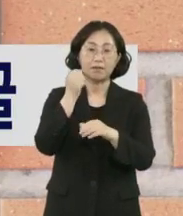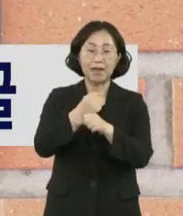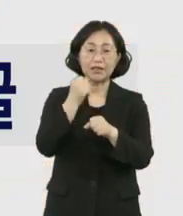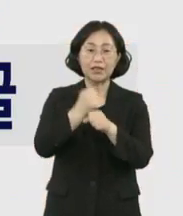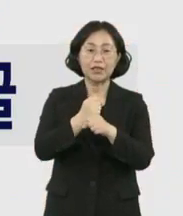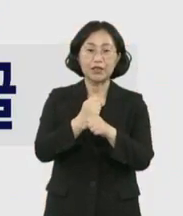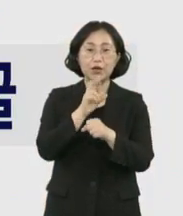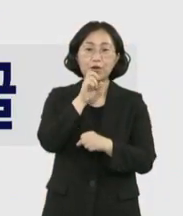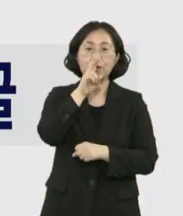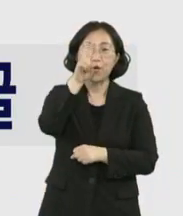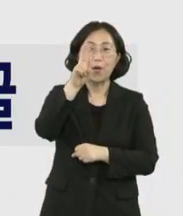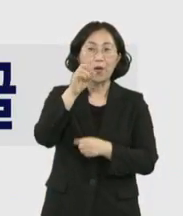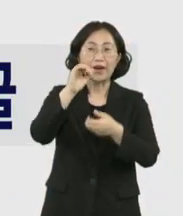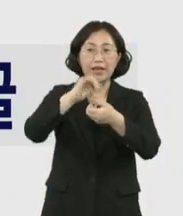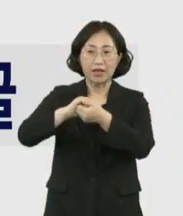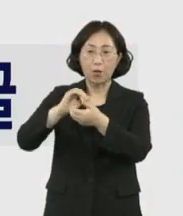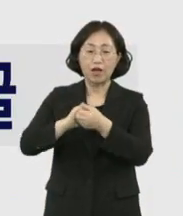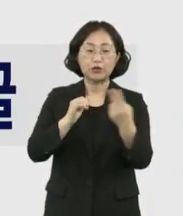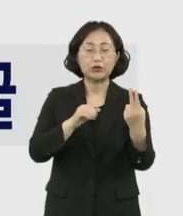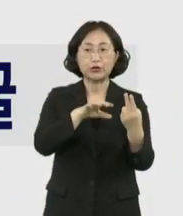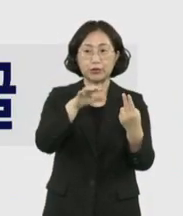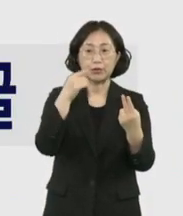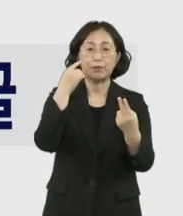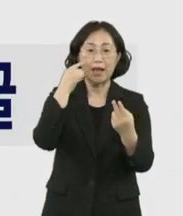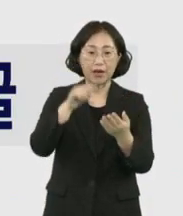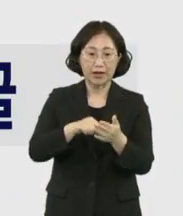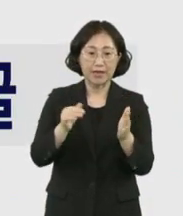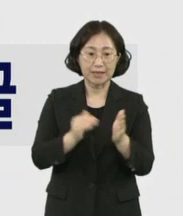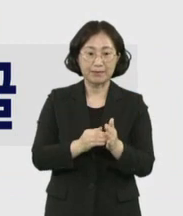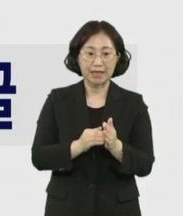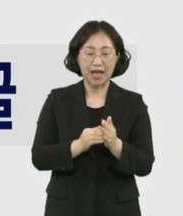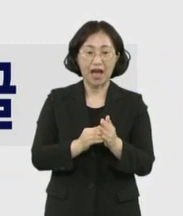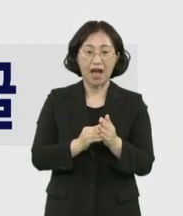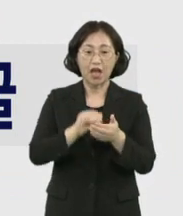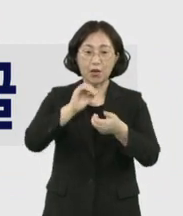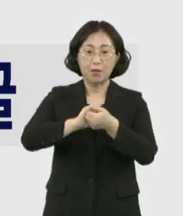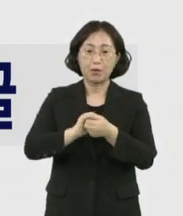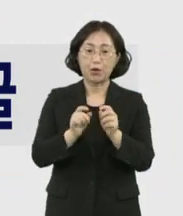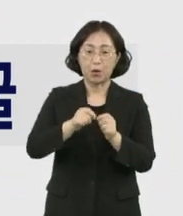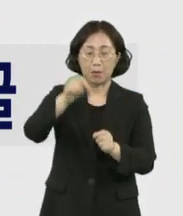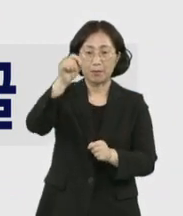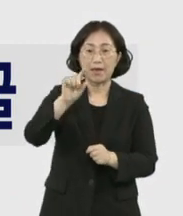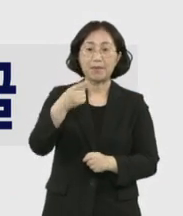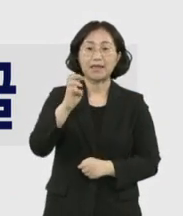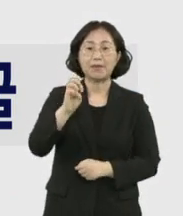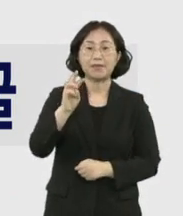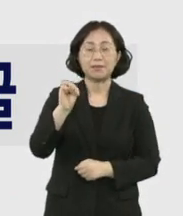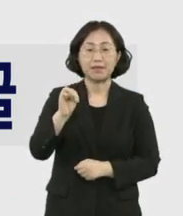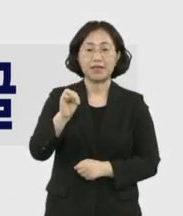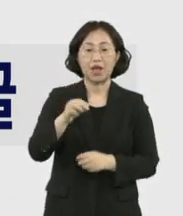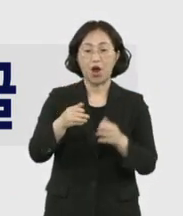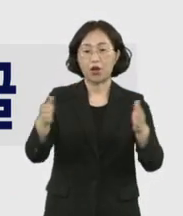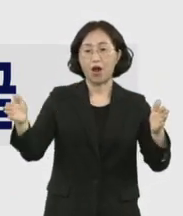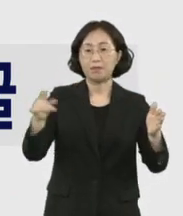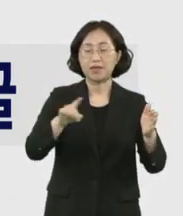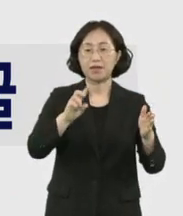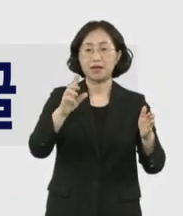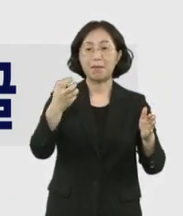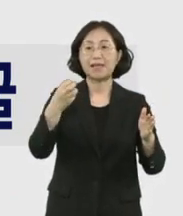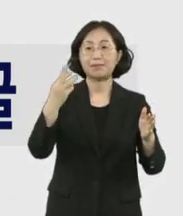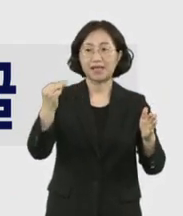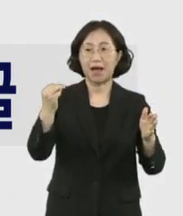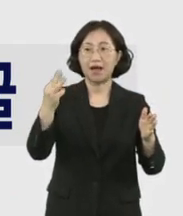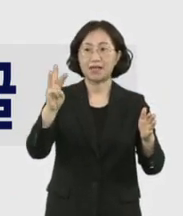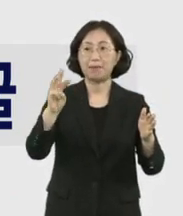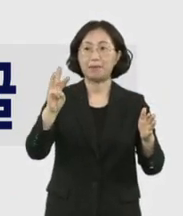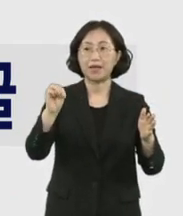장식기와 취두 두 점을 발굴했습니다. 이번에 발굴된 취두는 높이가 103cm, 최대 너비는